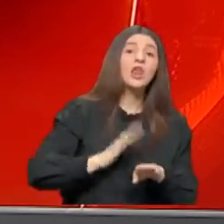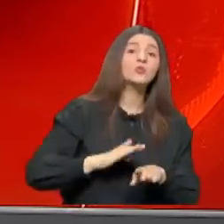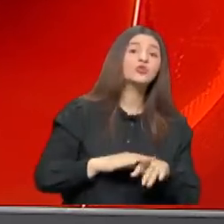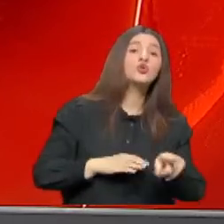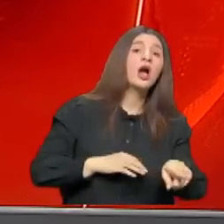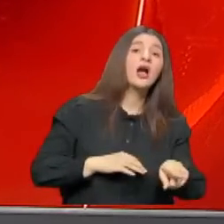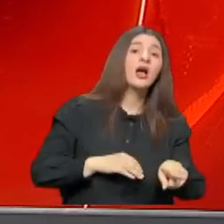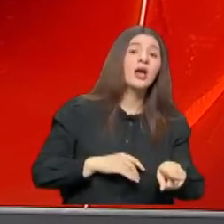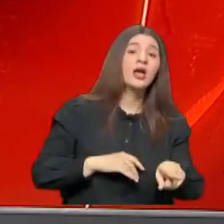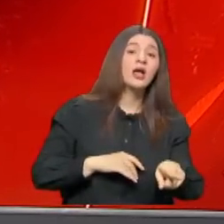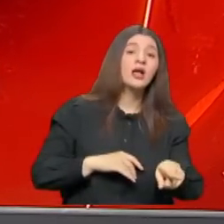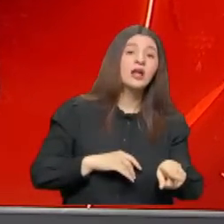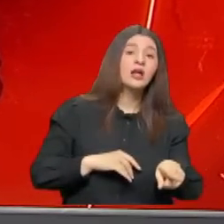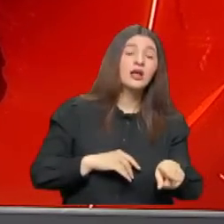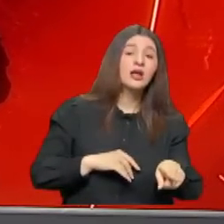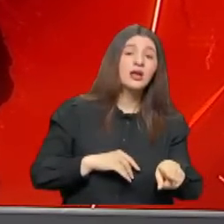yapılacak?